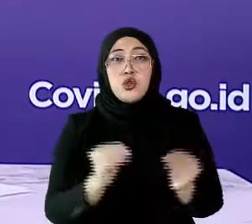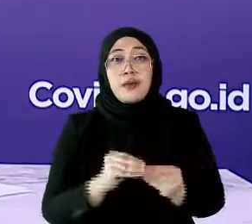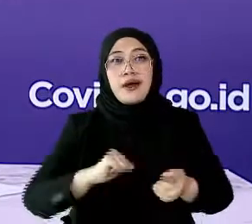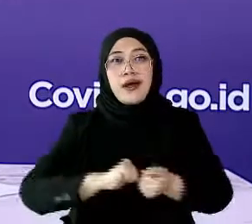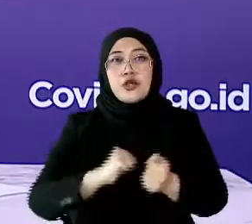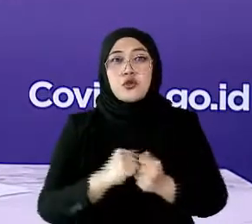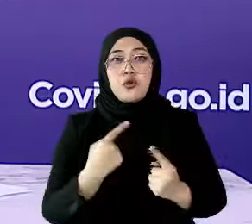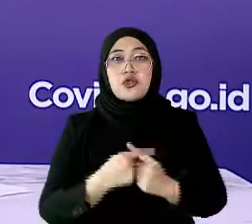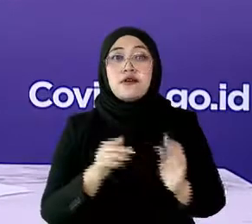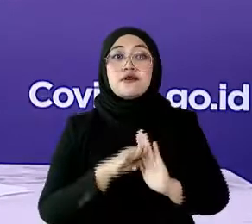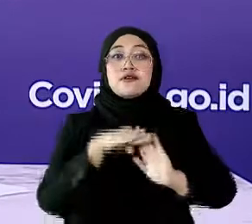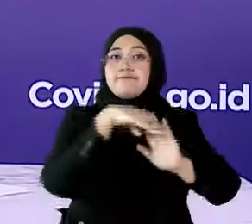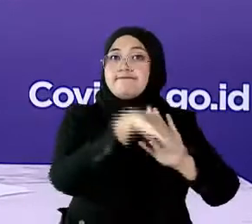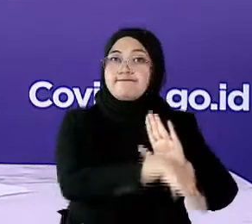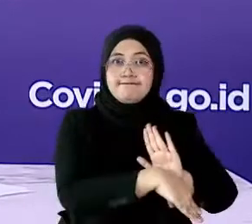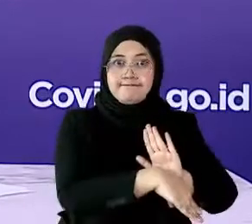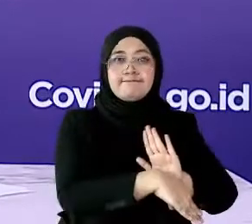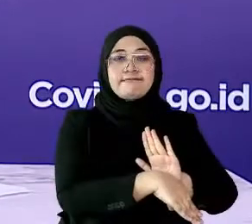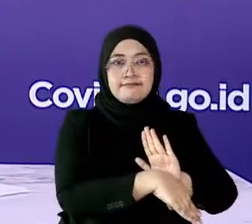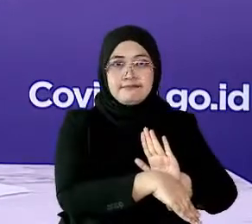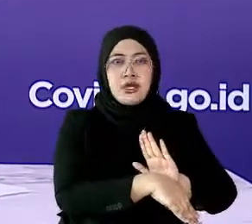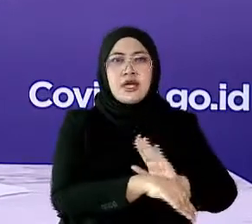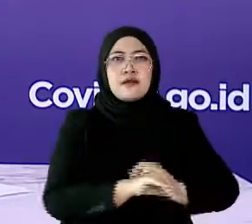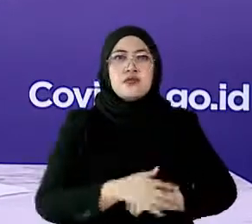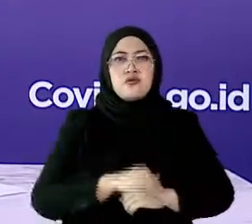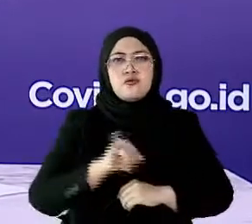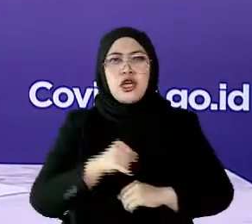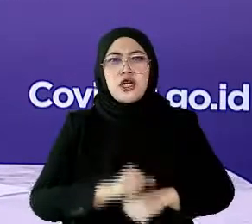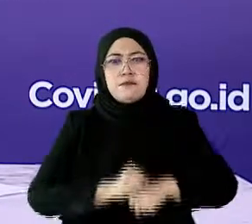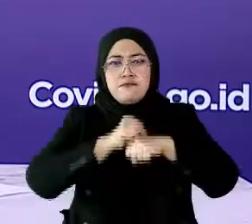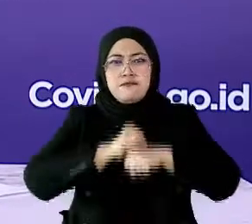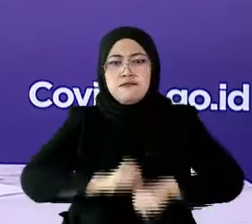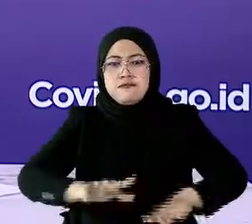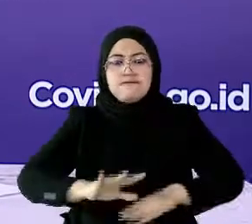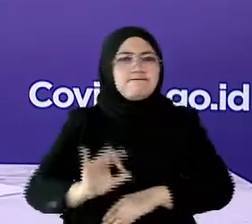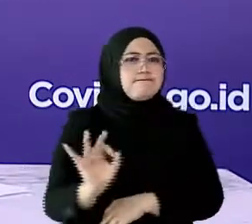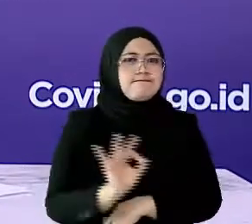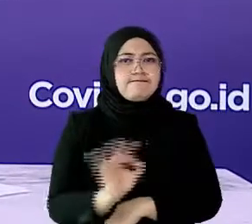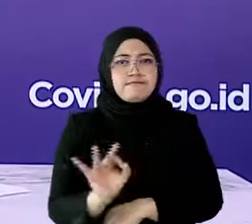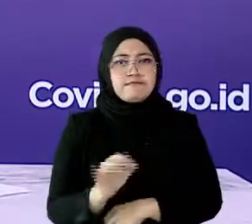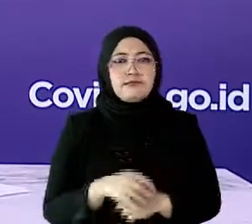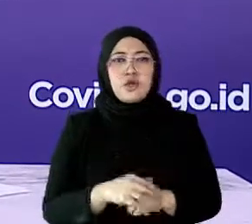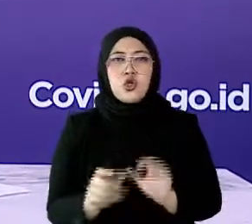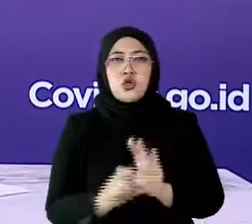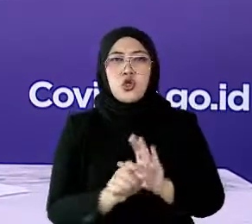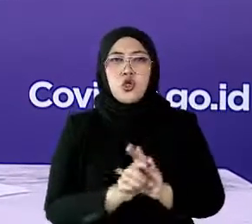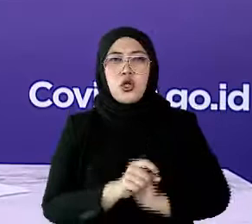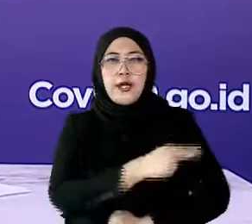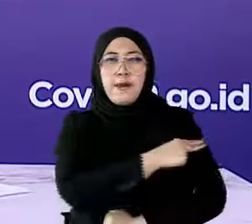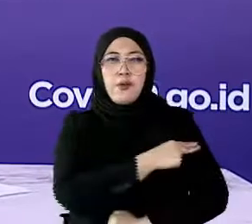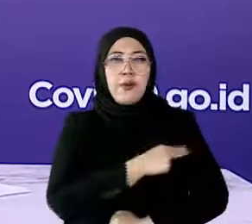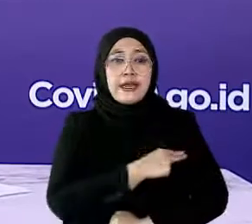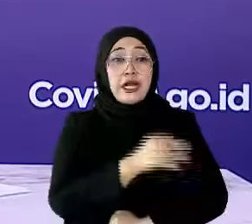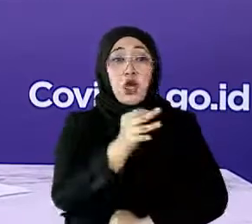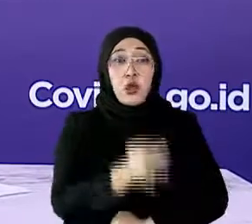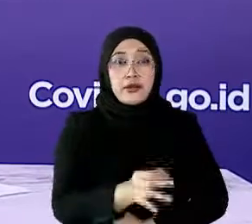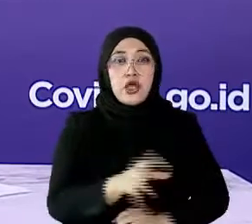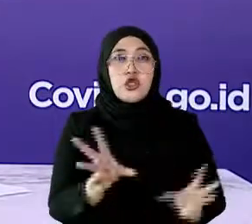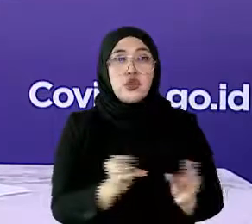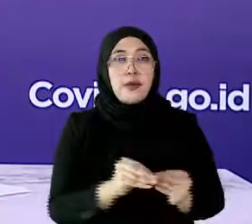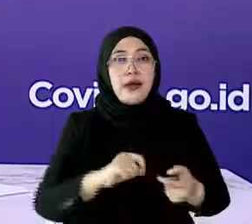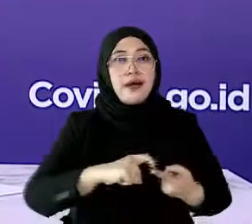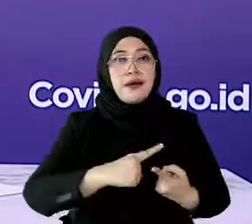mungkin dan menekan agar tidak terjadi penularan karena apabila di kabupaten kota ini menurun